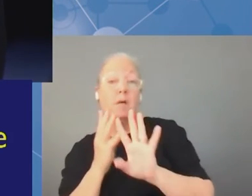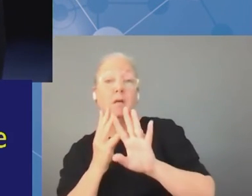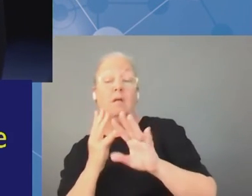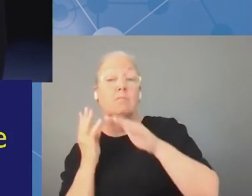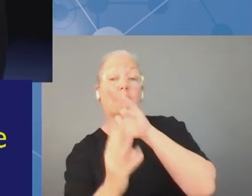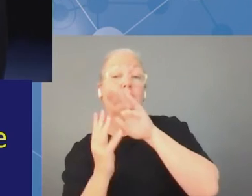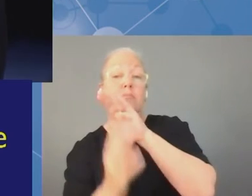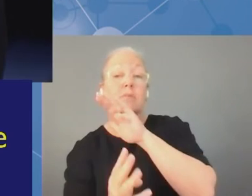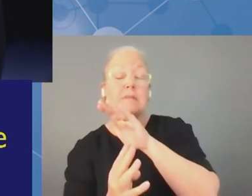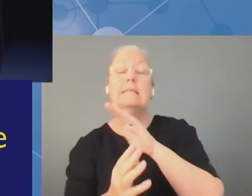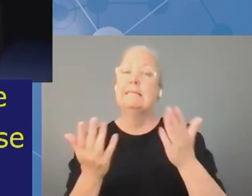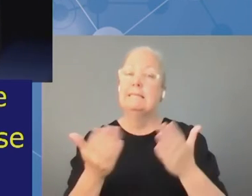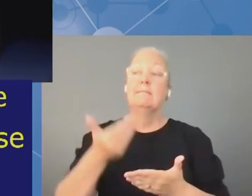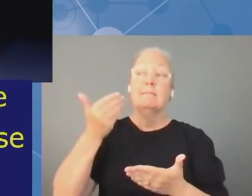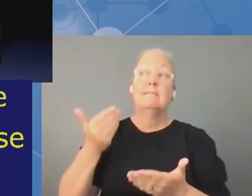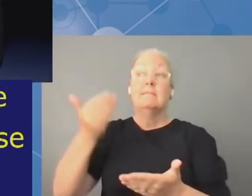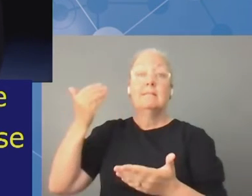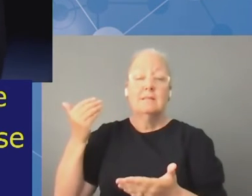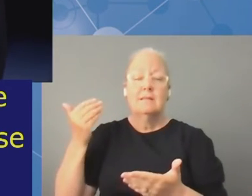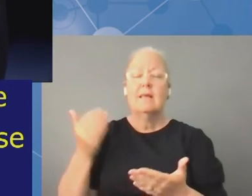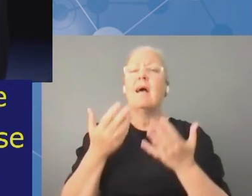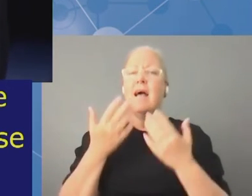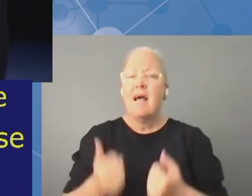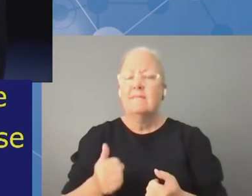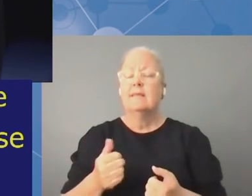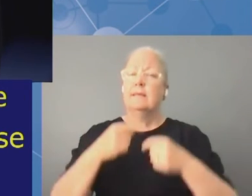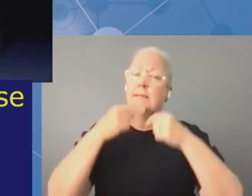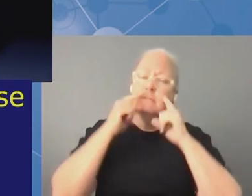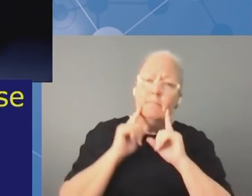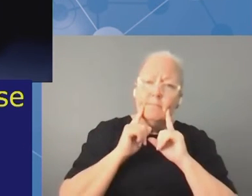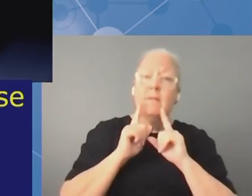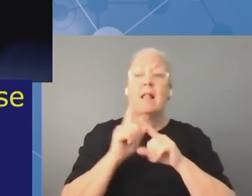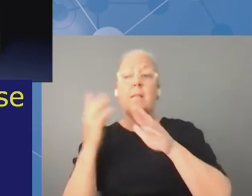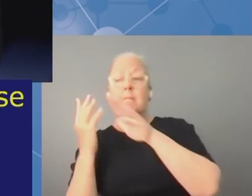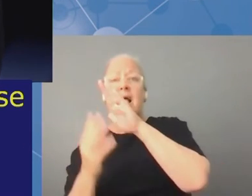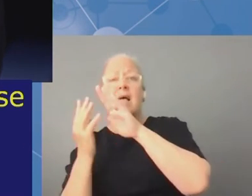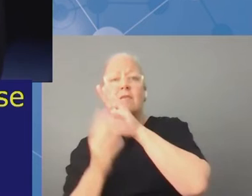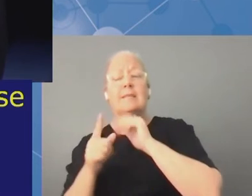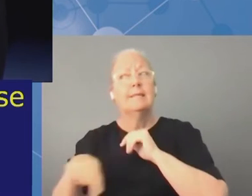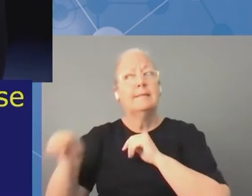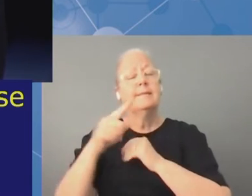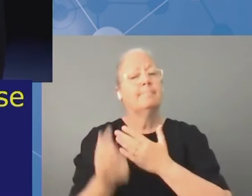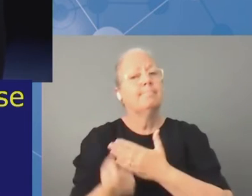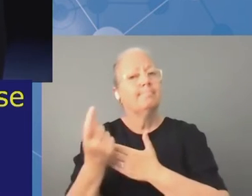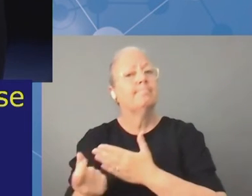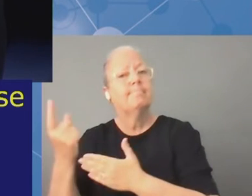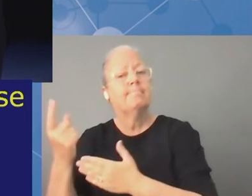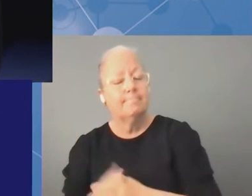за последние годы, это превратится в большую трагедию. Моя